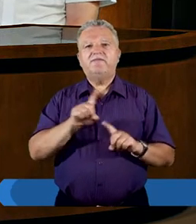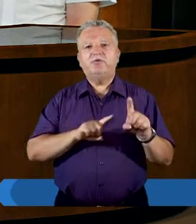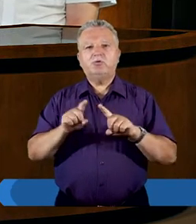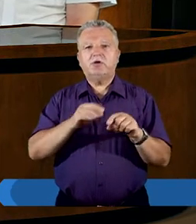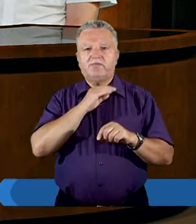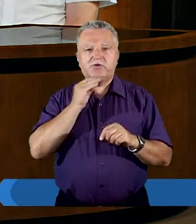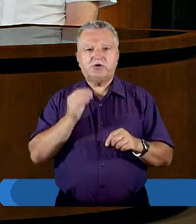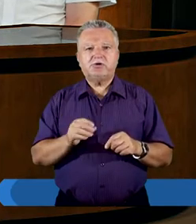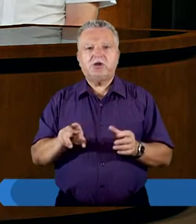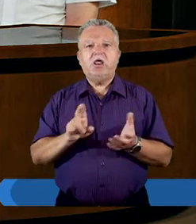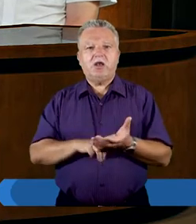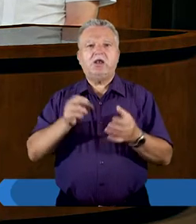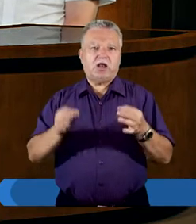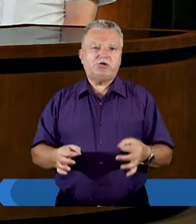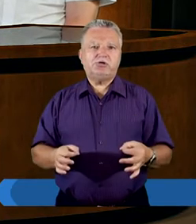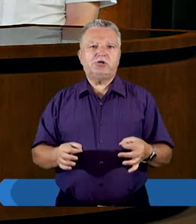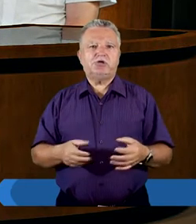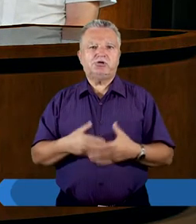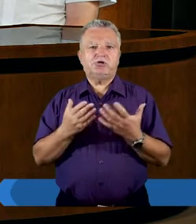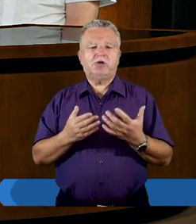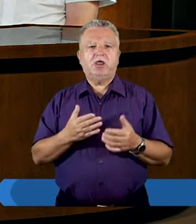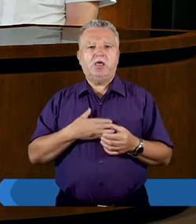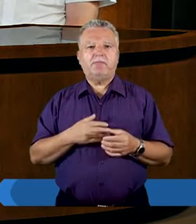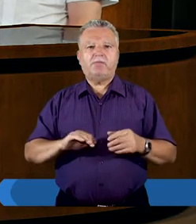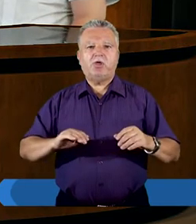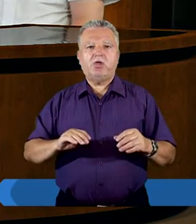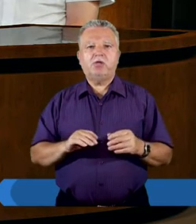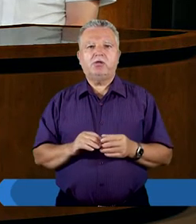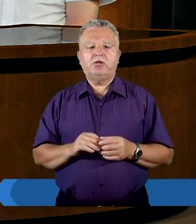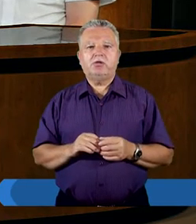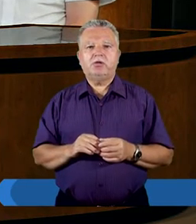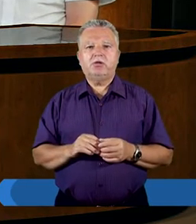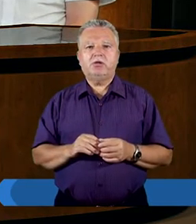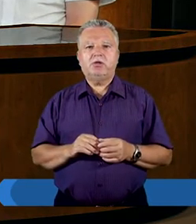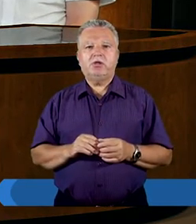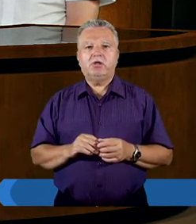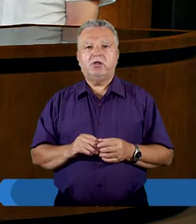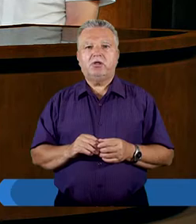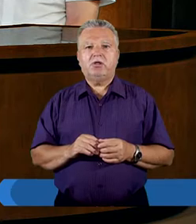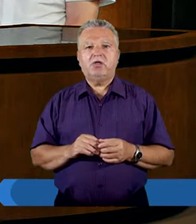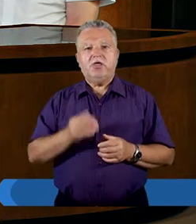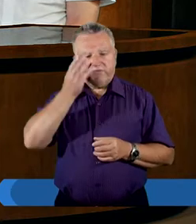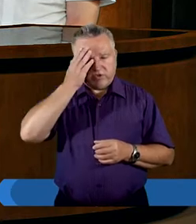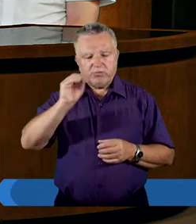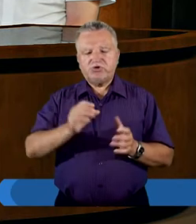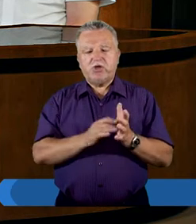wytłumaczenie wystarczające na dzień dzisiejszy. Na dzisiejszy dzień mamy określoną prawdę. Wiemy o tym, że Pan Jezus